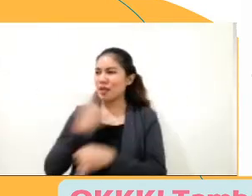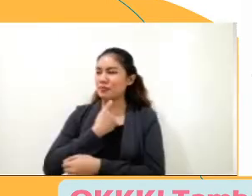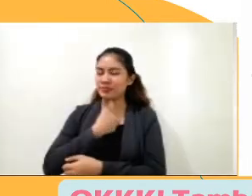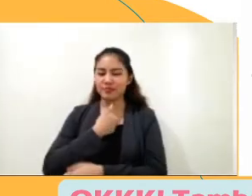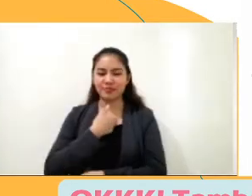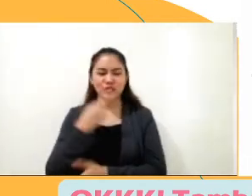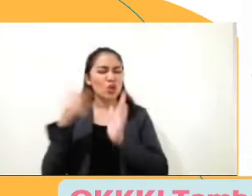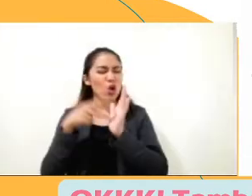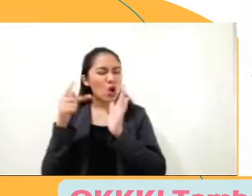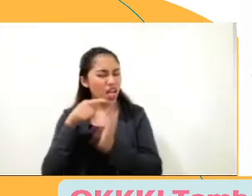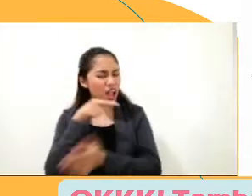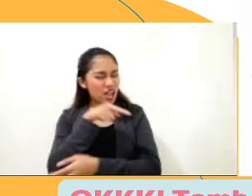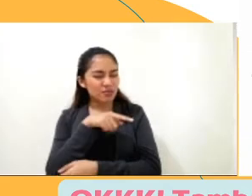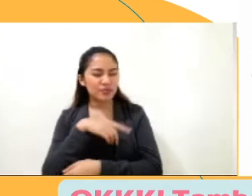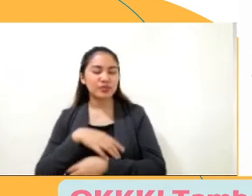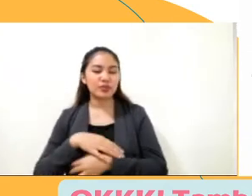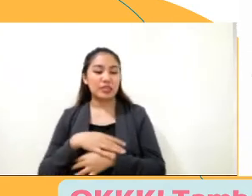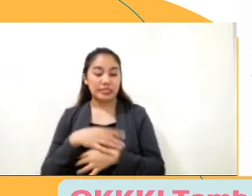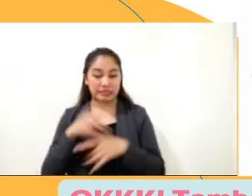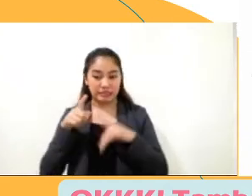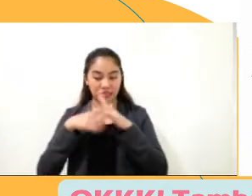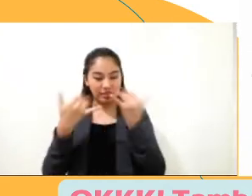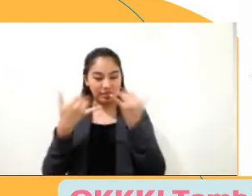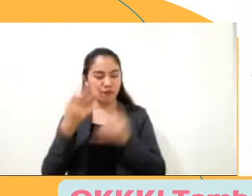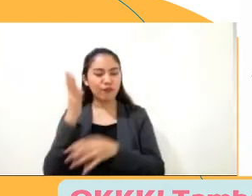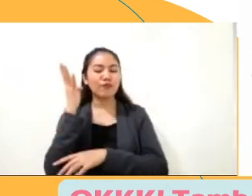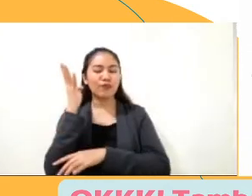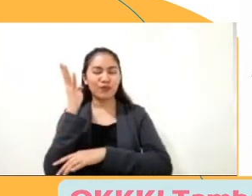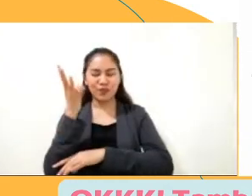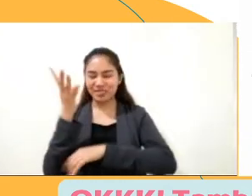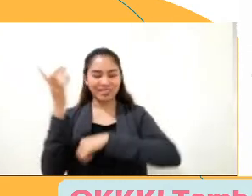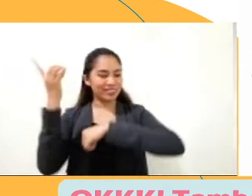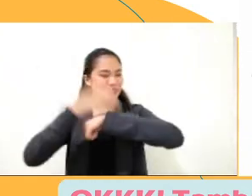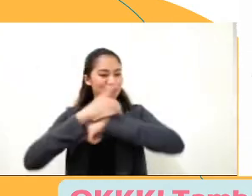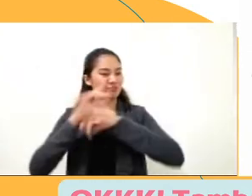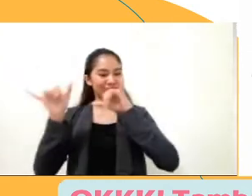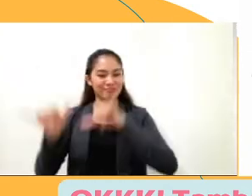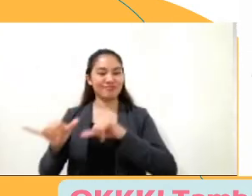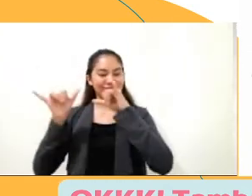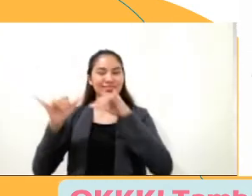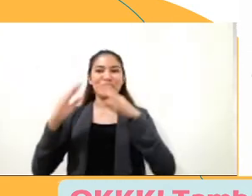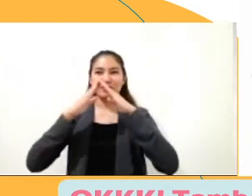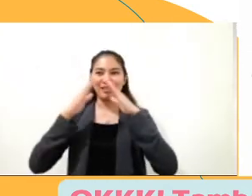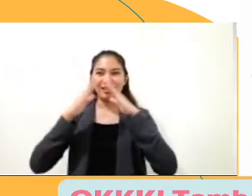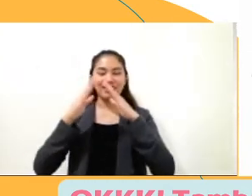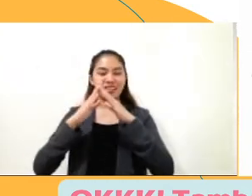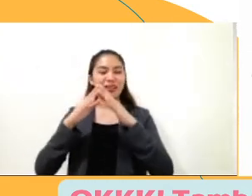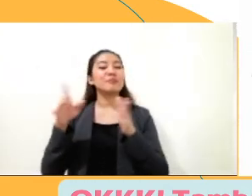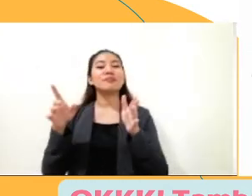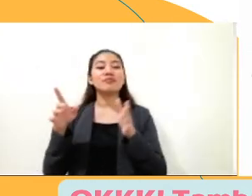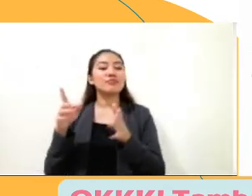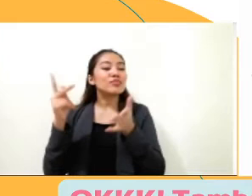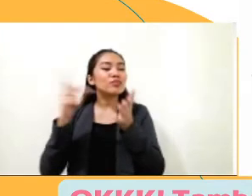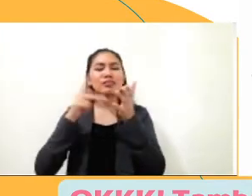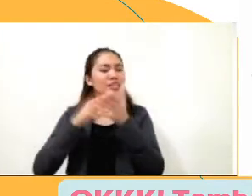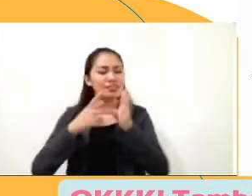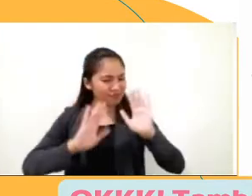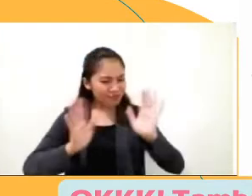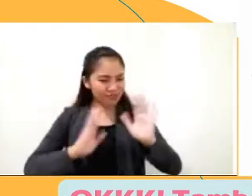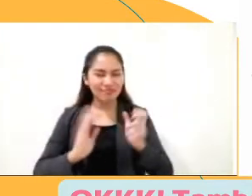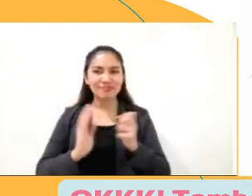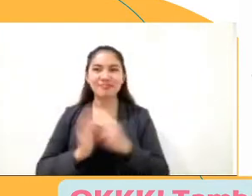Simula ngayon, 40 days ka dito sa bahay. Di ka lalabas hanggat di natapos ang 40 days. Huwag kang makulit!